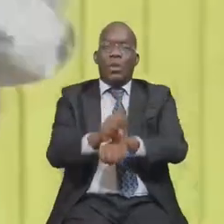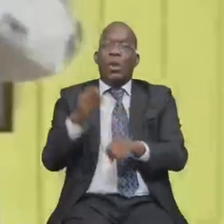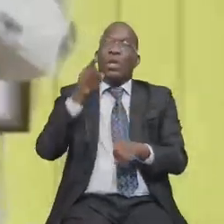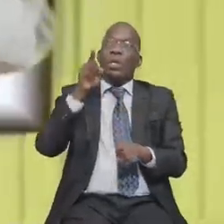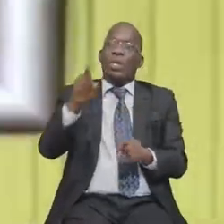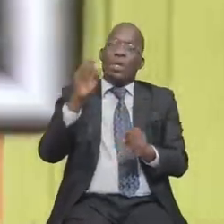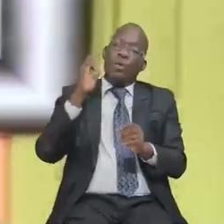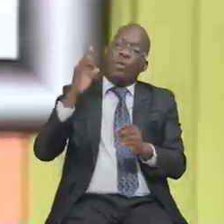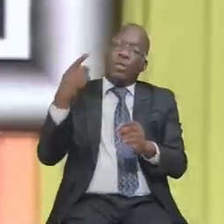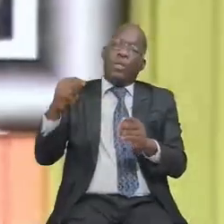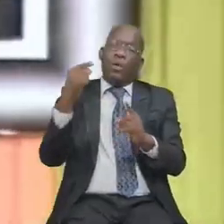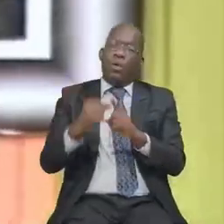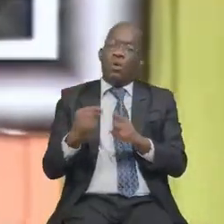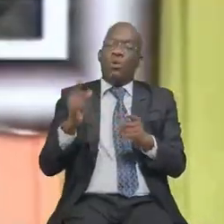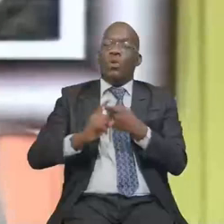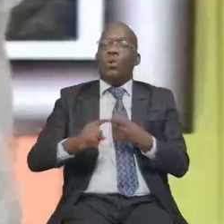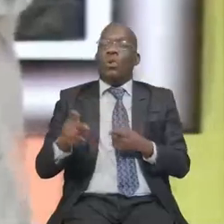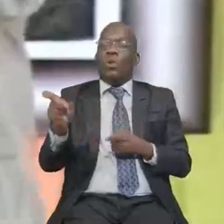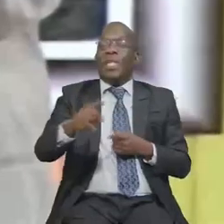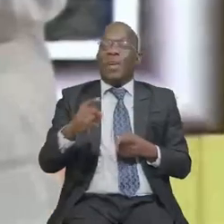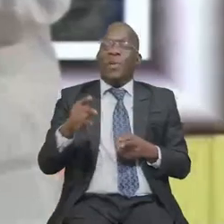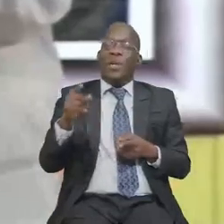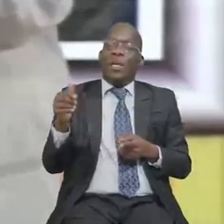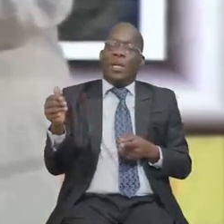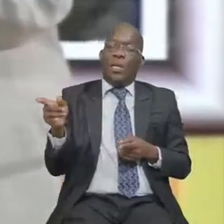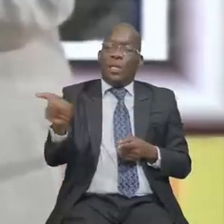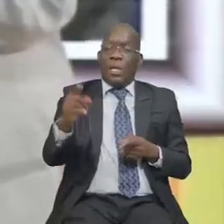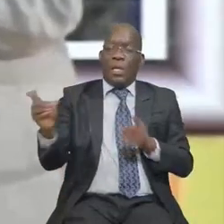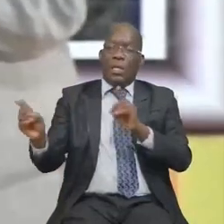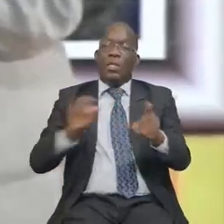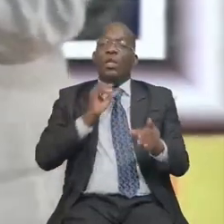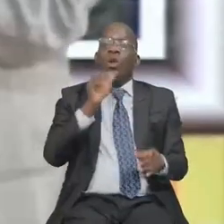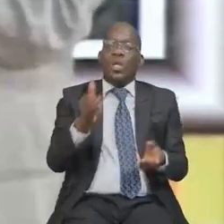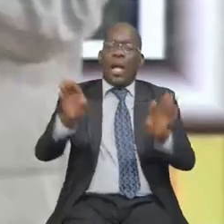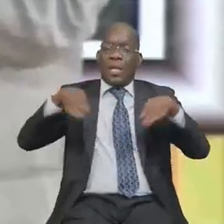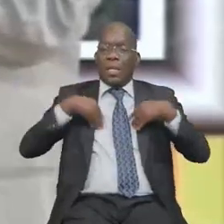ils n'ont pas accepté. Il a dit, puisque vous vous considérez